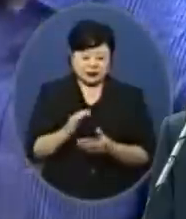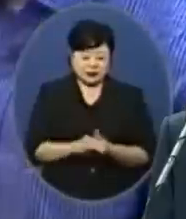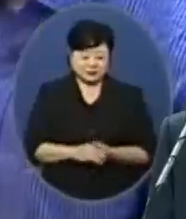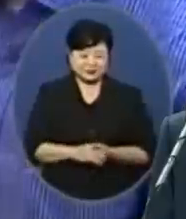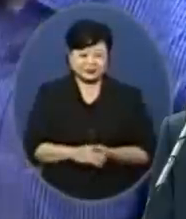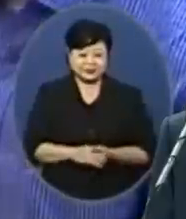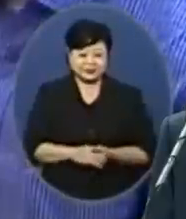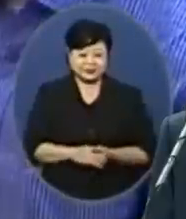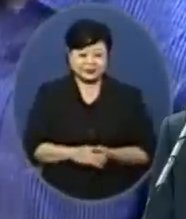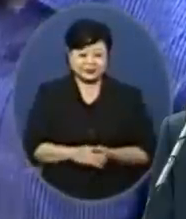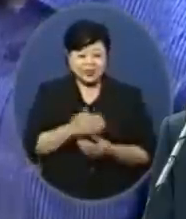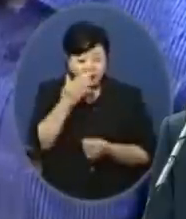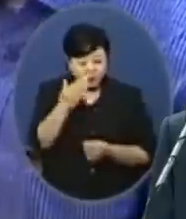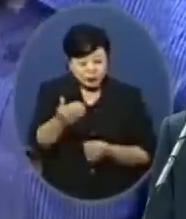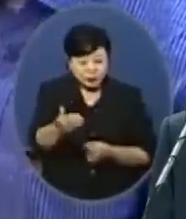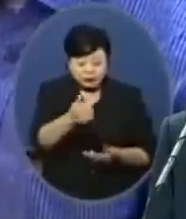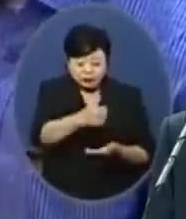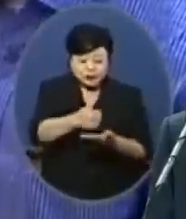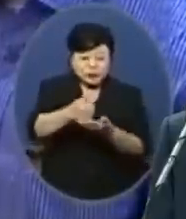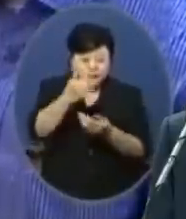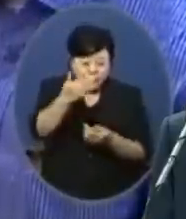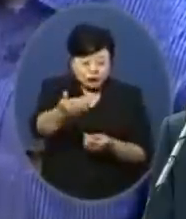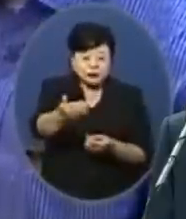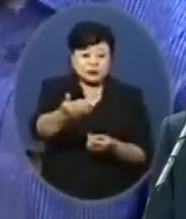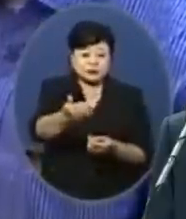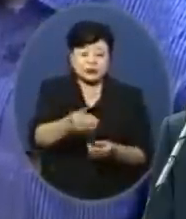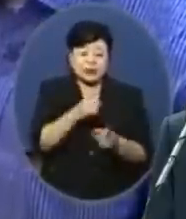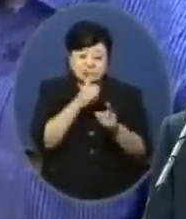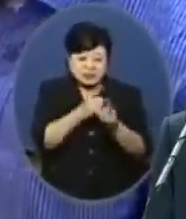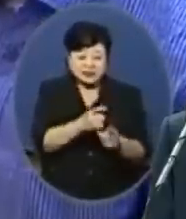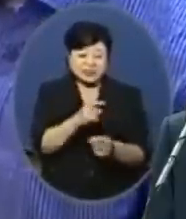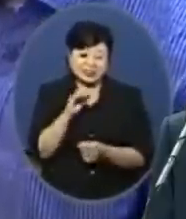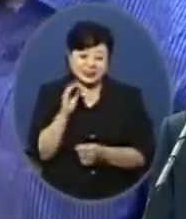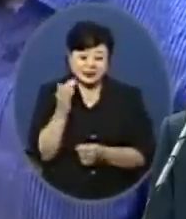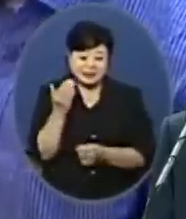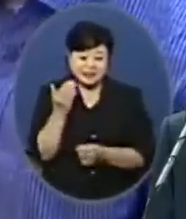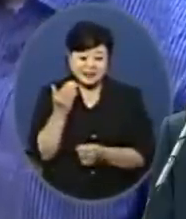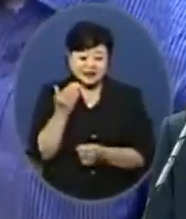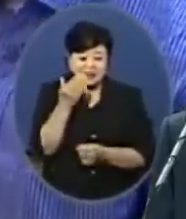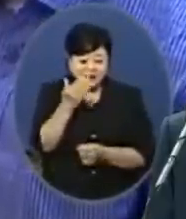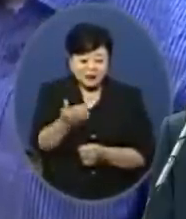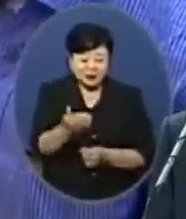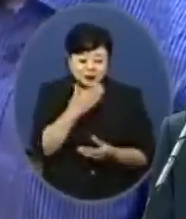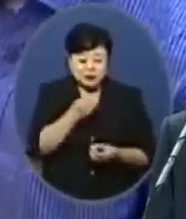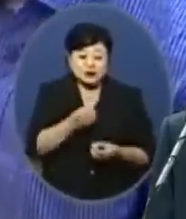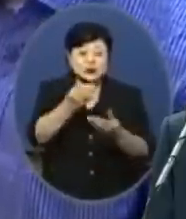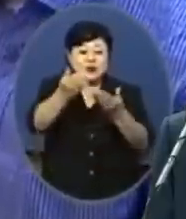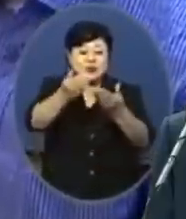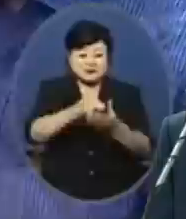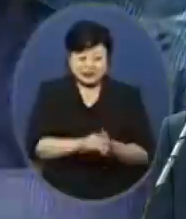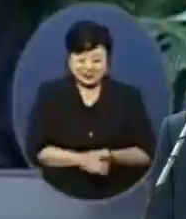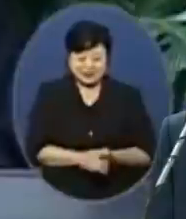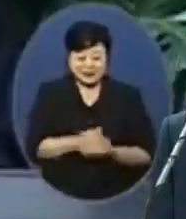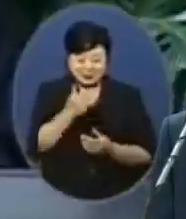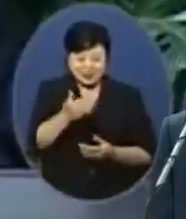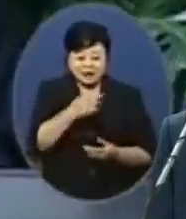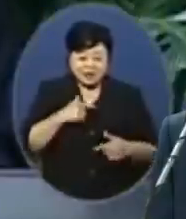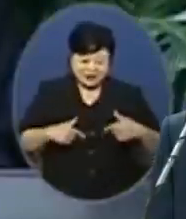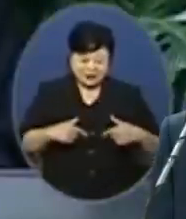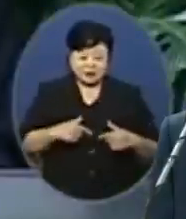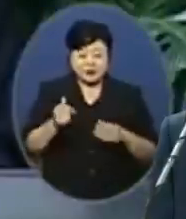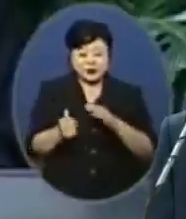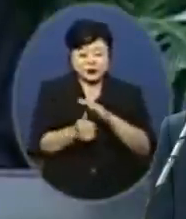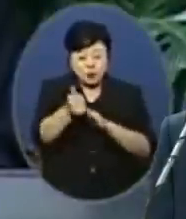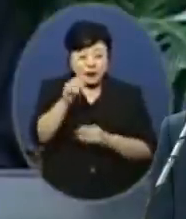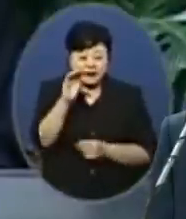것입니다. 여러분 주님은 여러분의 승리인 것입니다. 여러분의 축복인 것입니다. 여러분의 기쁨이요